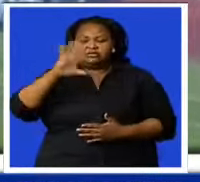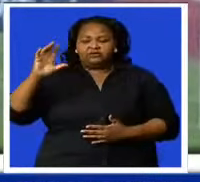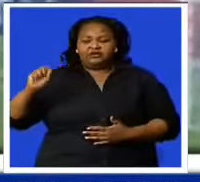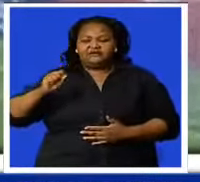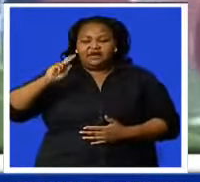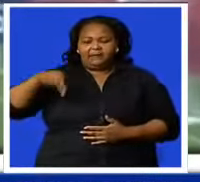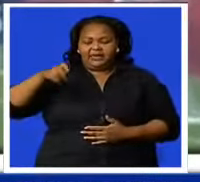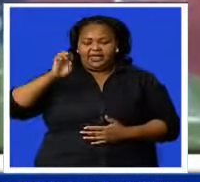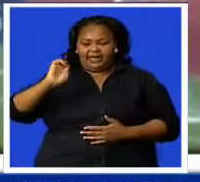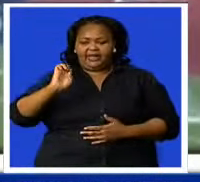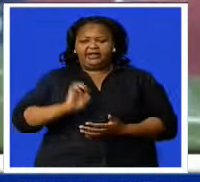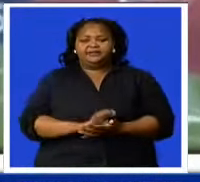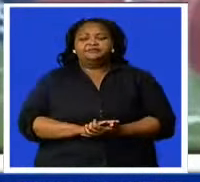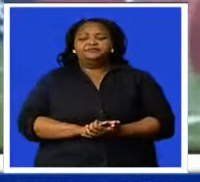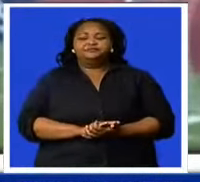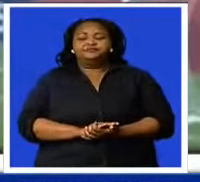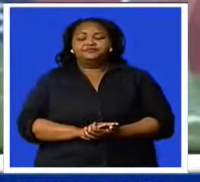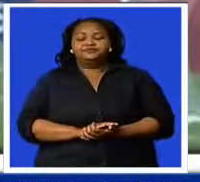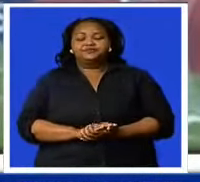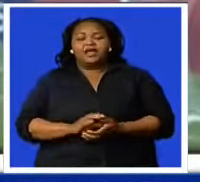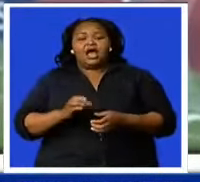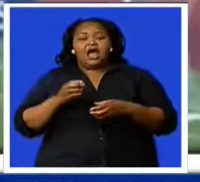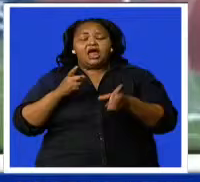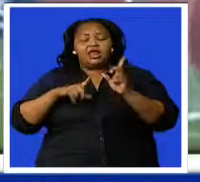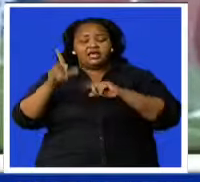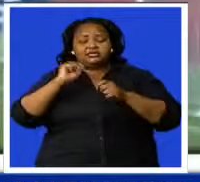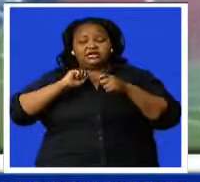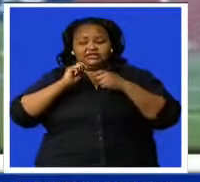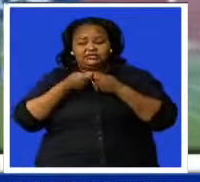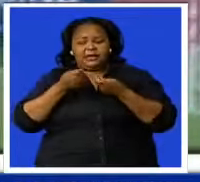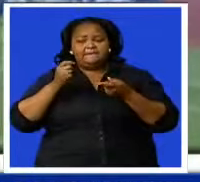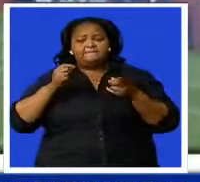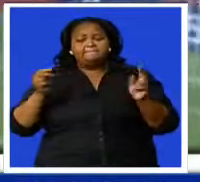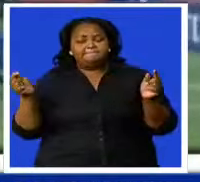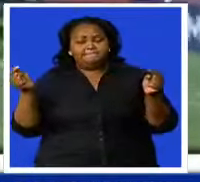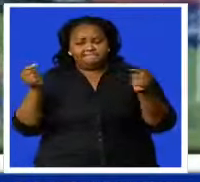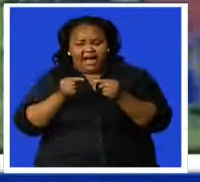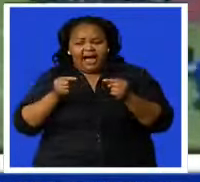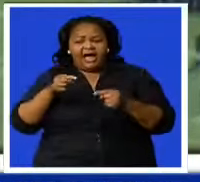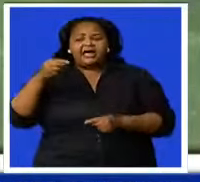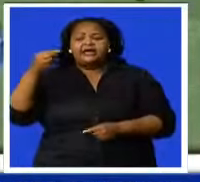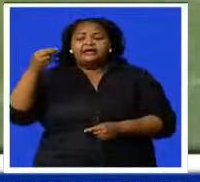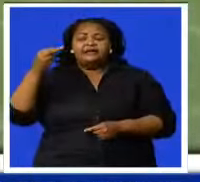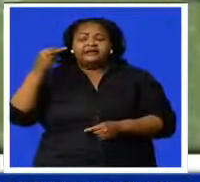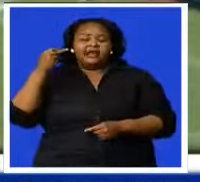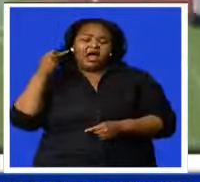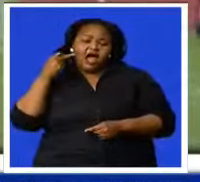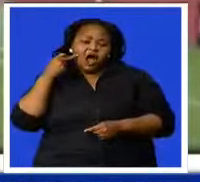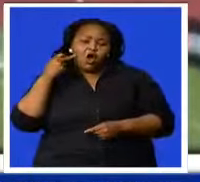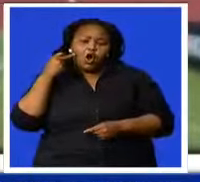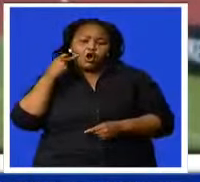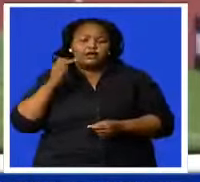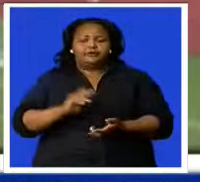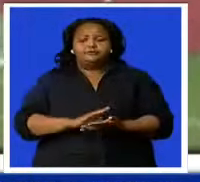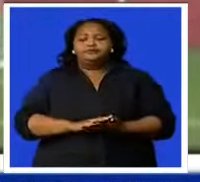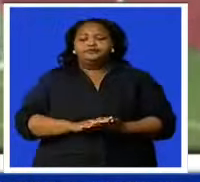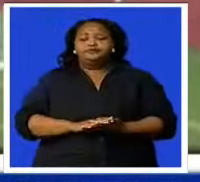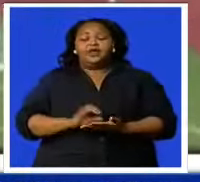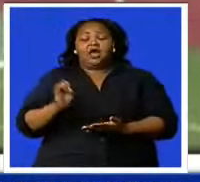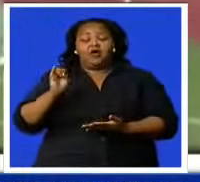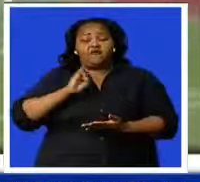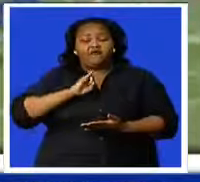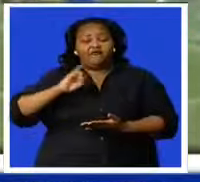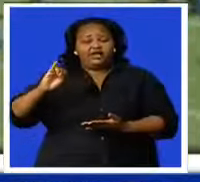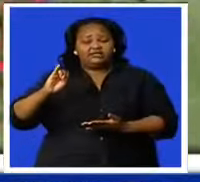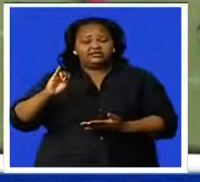lesive lithwene etulu nelive leAngola enkundleni yetemidlalo eGalvandale Stadium. Esigabeni sekuqala namacembu lamabili kakhombe kuba